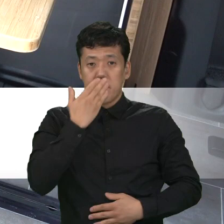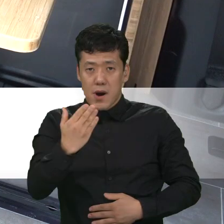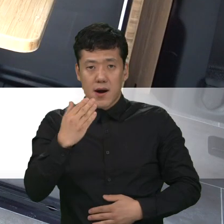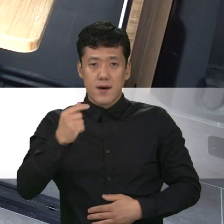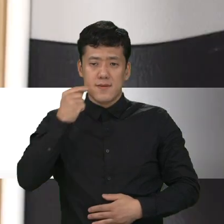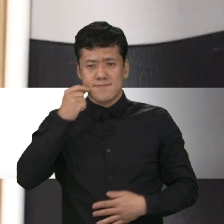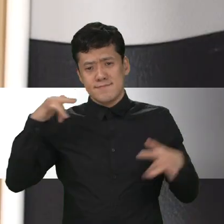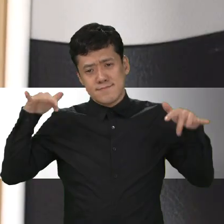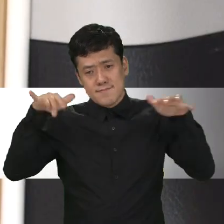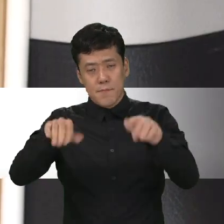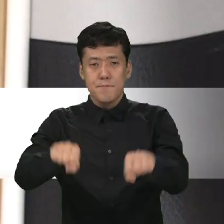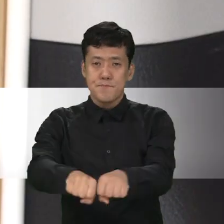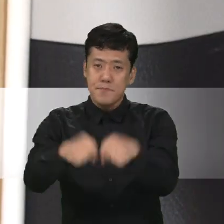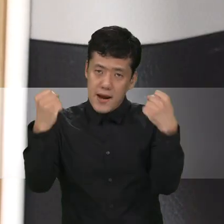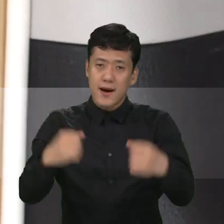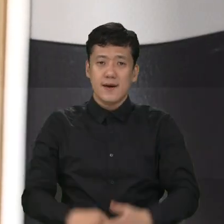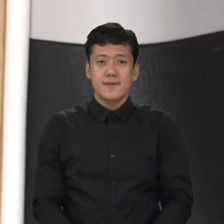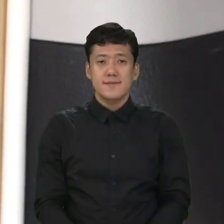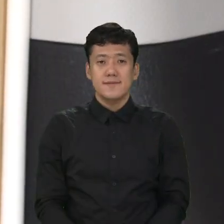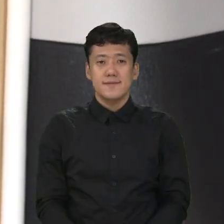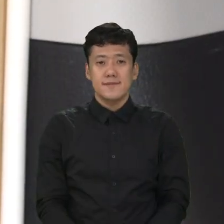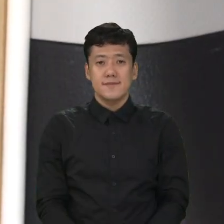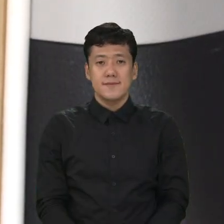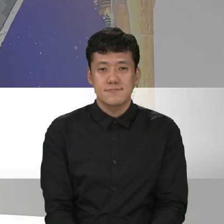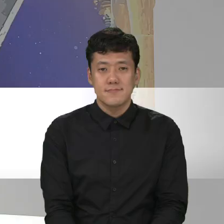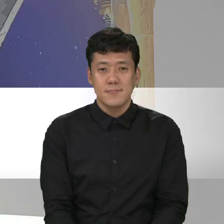방문객들의 호응을 얻었습니다